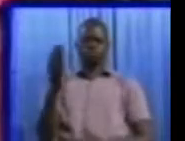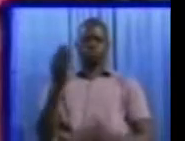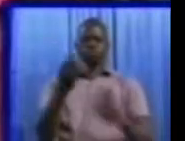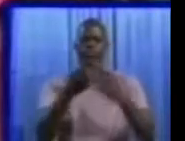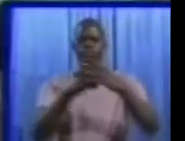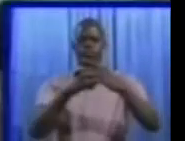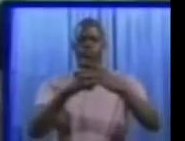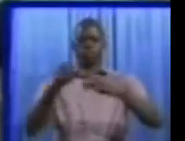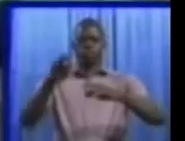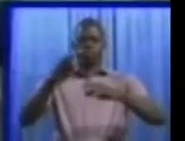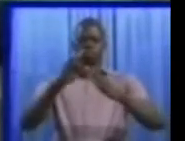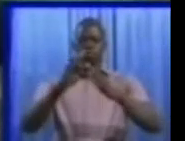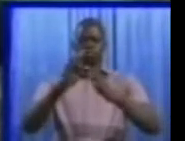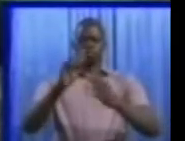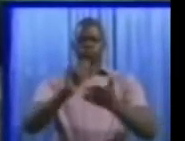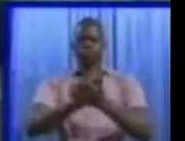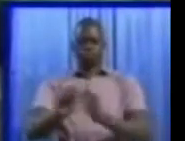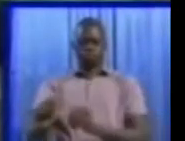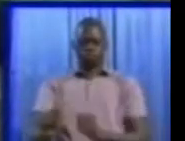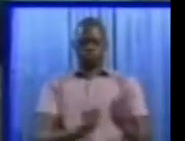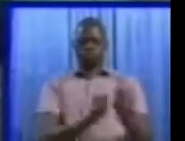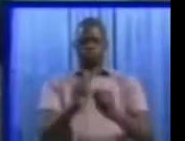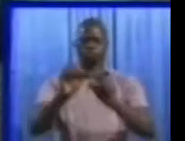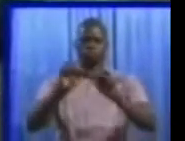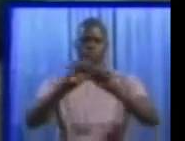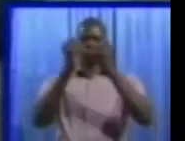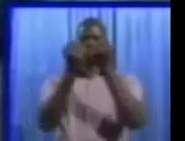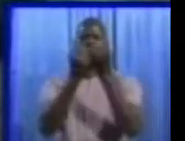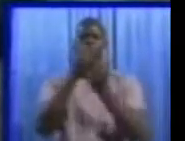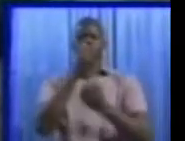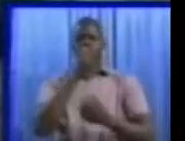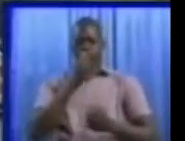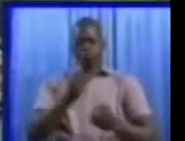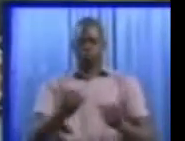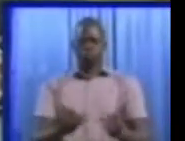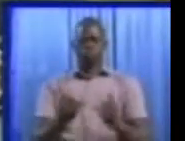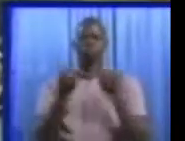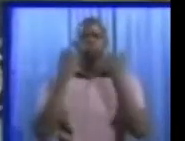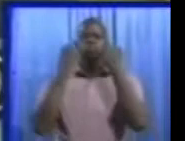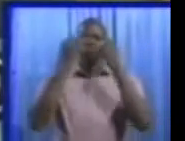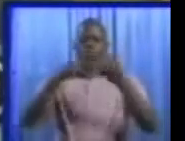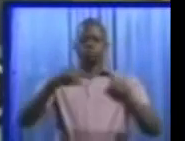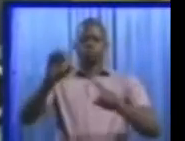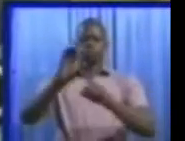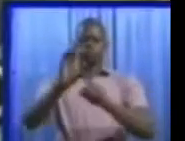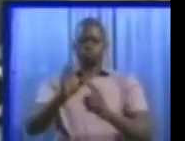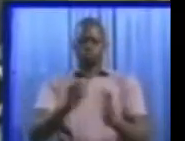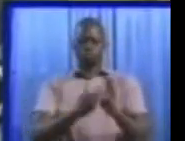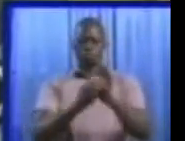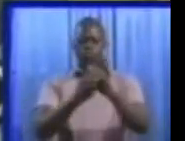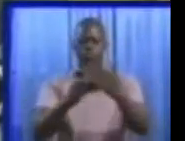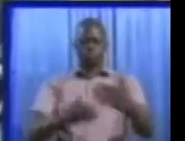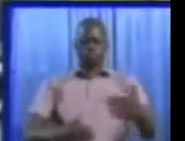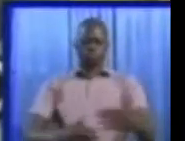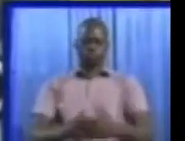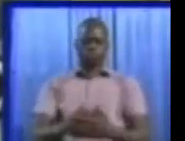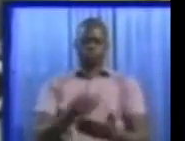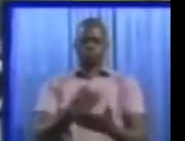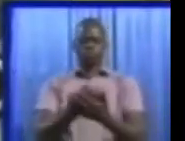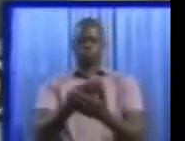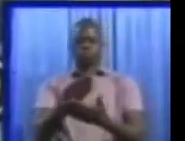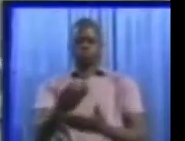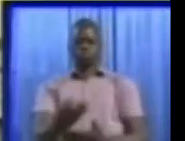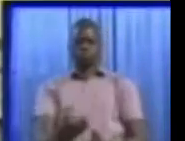en œuvre. Ces acteurs du secteur informel sont désormais informés des conditions et modalités d'accès à ces sources de